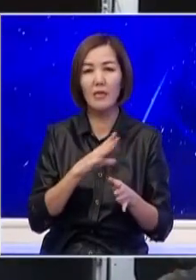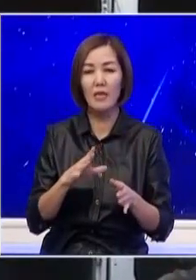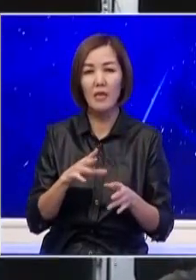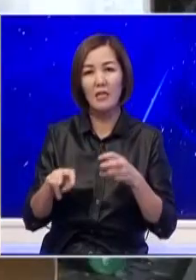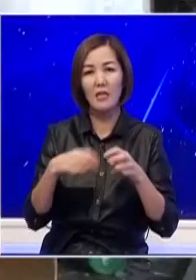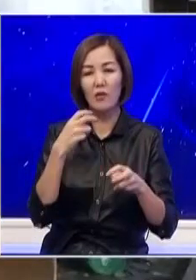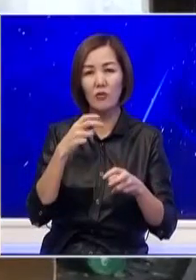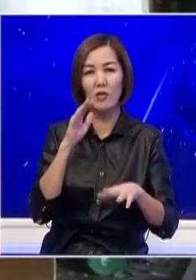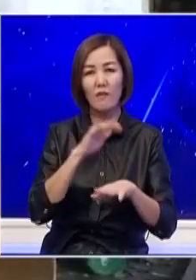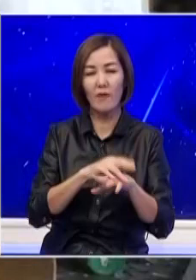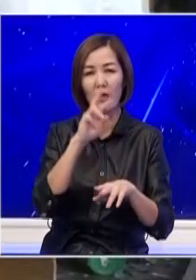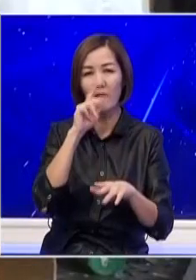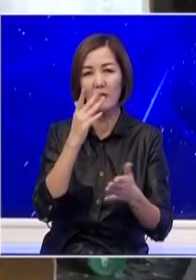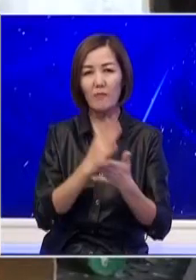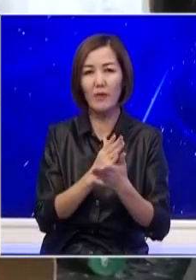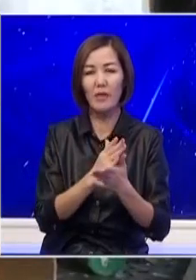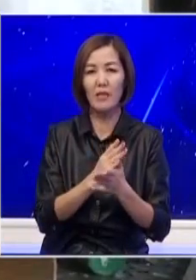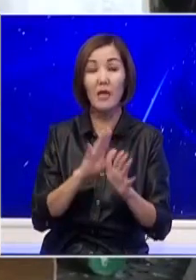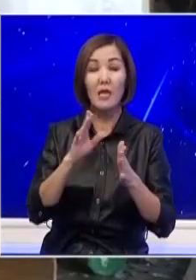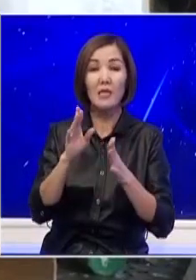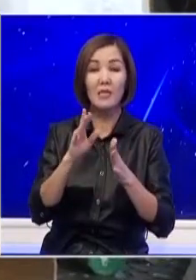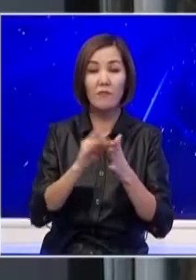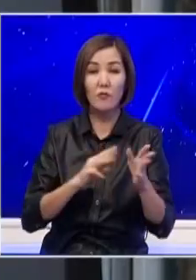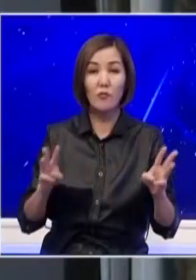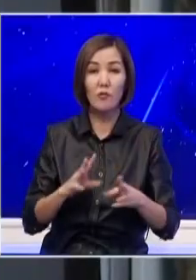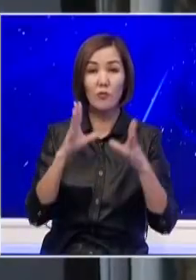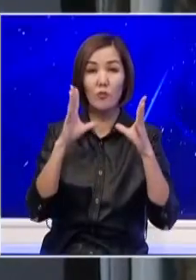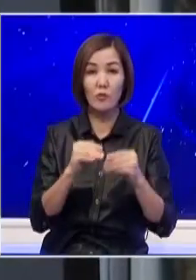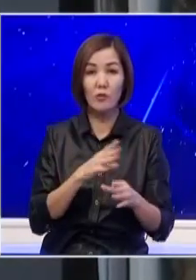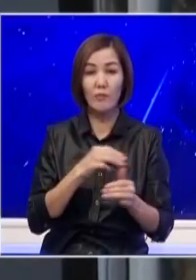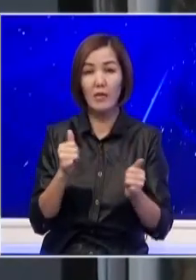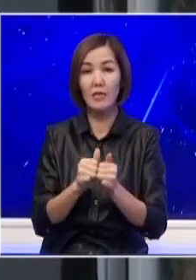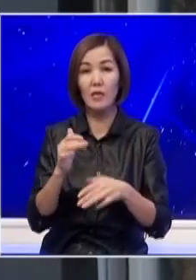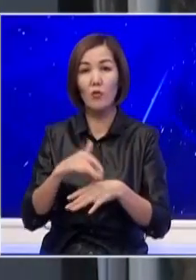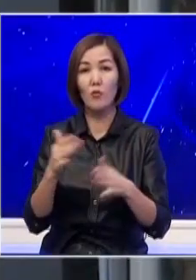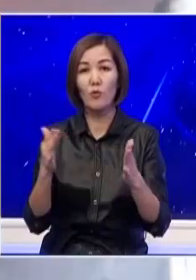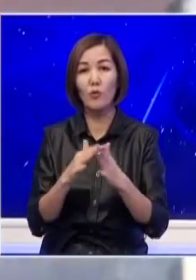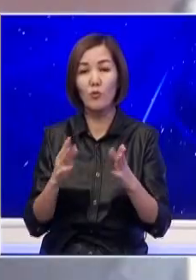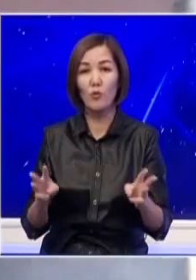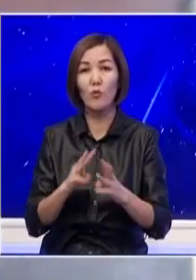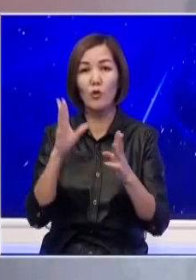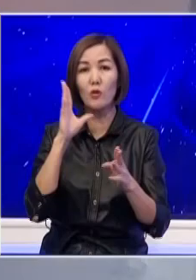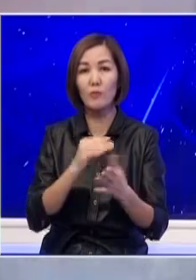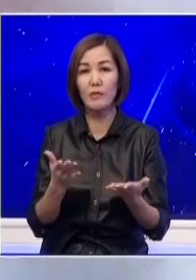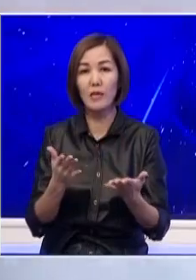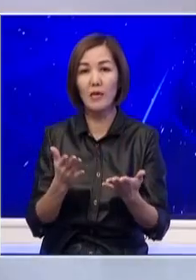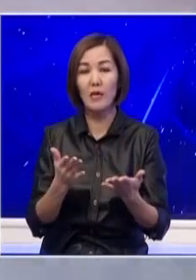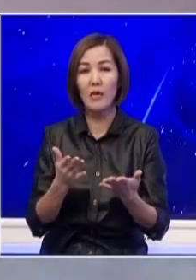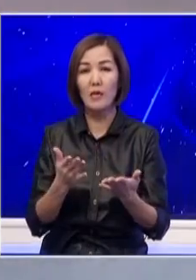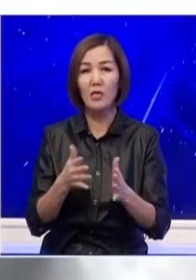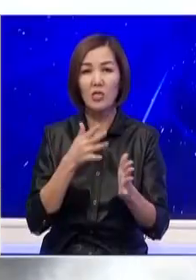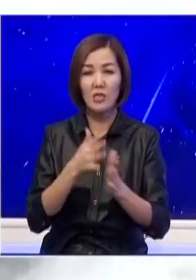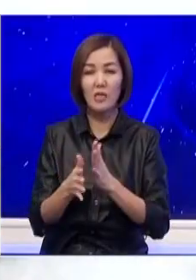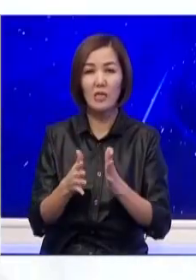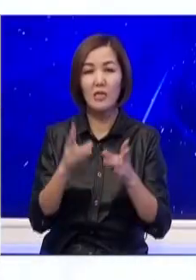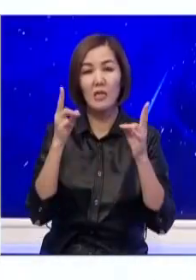сақталмаған нысандар жетерлік. Егер қызыл жалын дер кезінде тізгінделмегенде іргедегі көпқабатты тұрғын үйлерге өрт ұласса, орналар